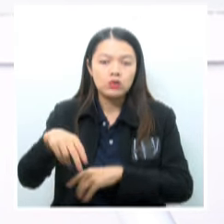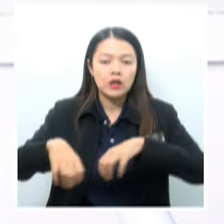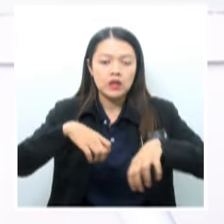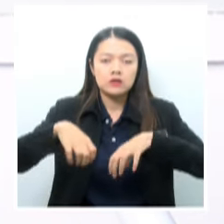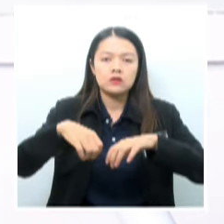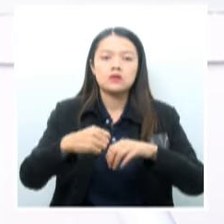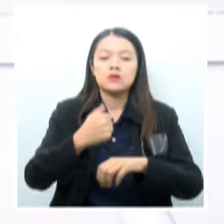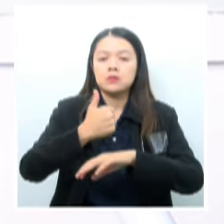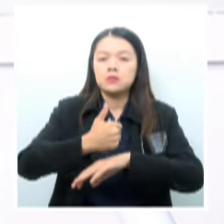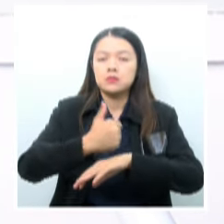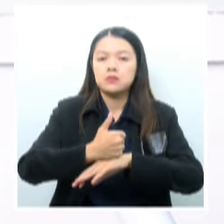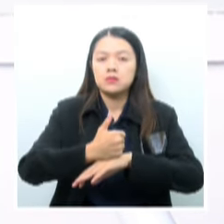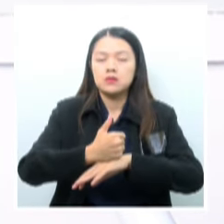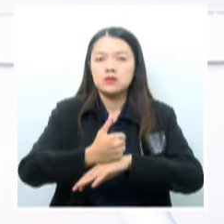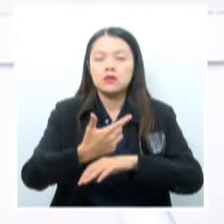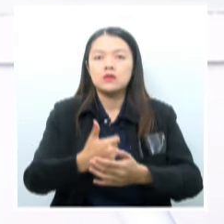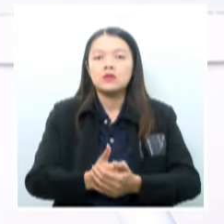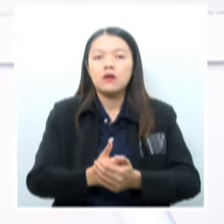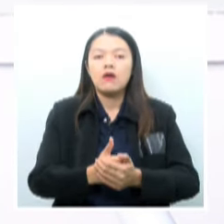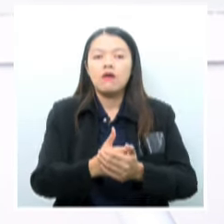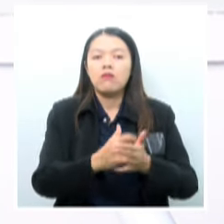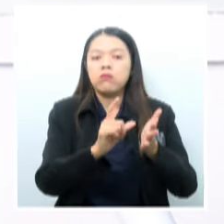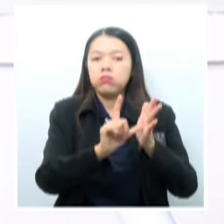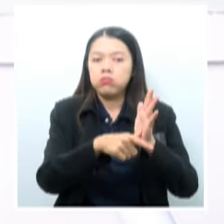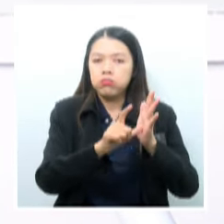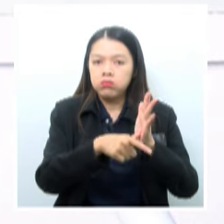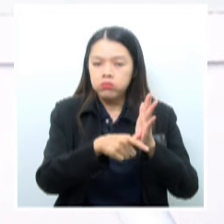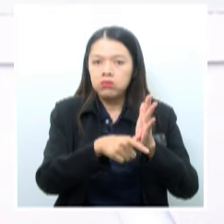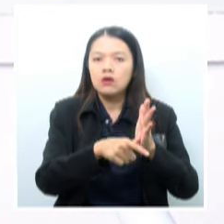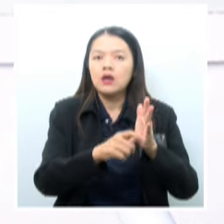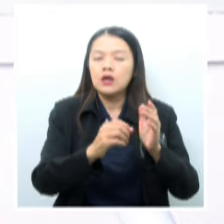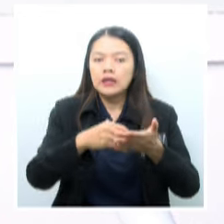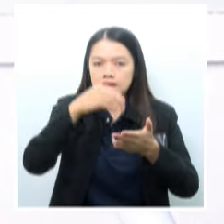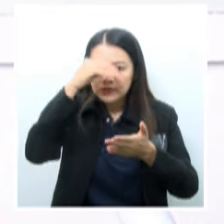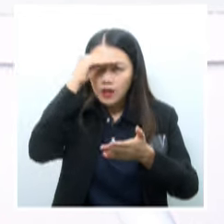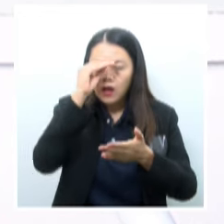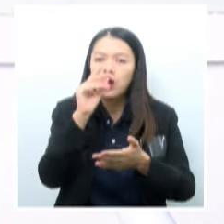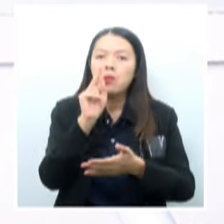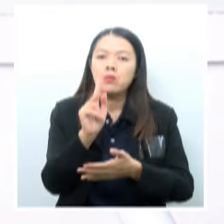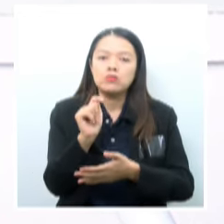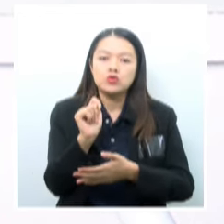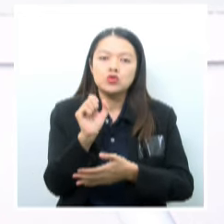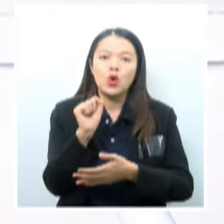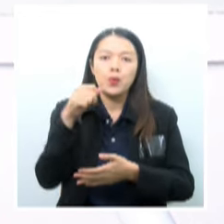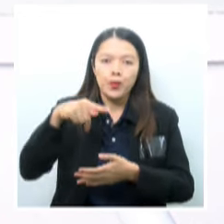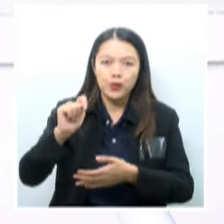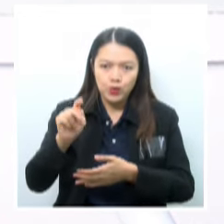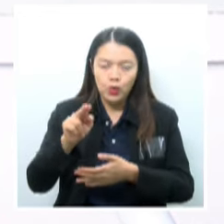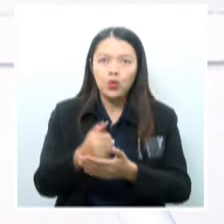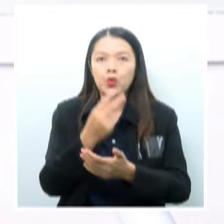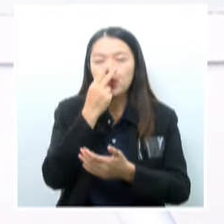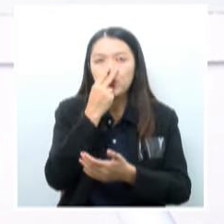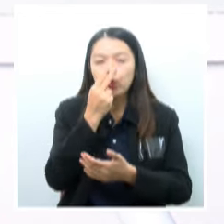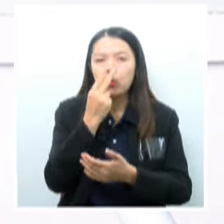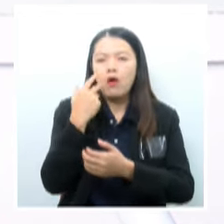านของท่านว่าที่ร้อยตรีดร.ธนุวงศ์จินดาเลขาธิการคณะกรรมการการศึกษาขั้นพื้นฐานรายละเอียดจะเป็นอย่างไรไปติดตามกันในเรื่องราววันนี้ลดภ